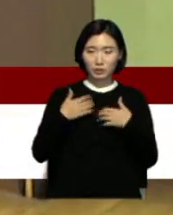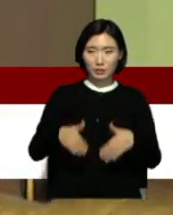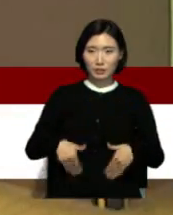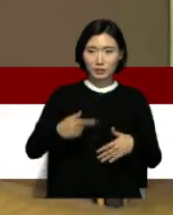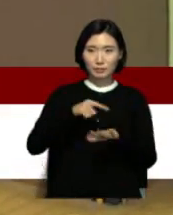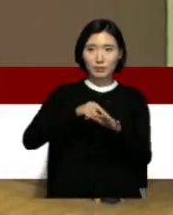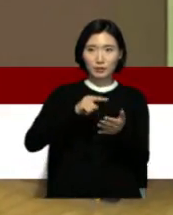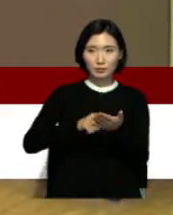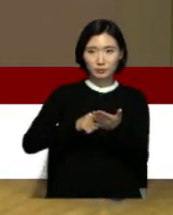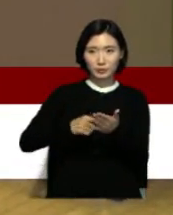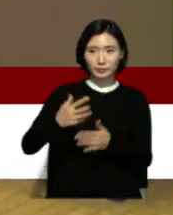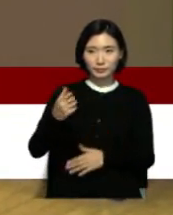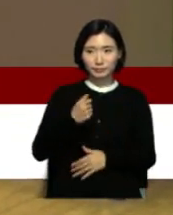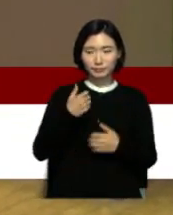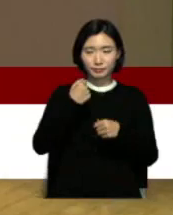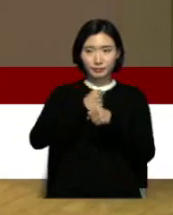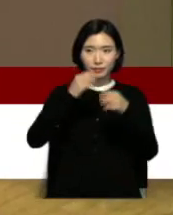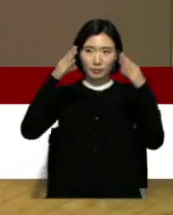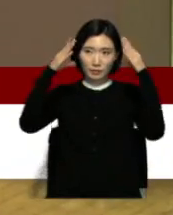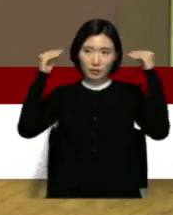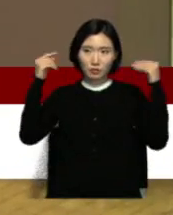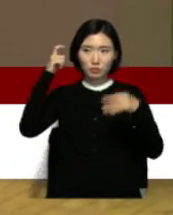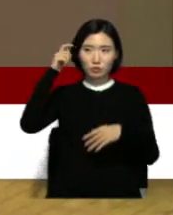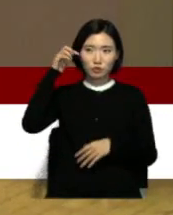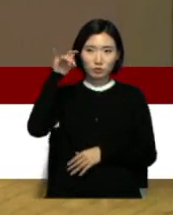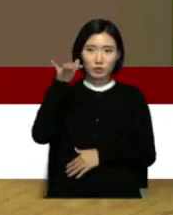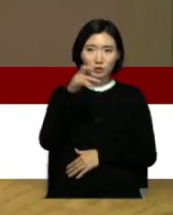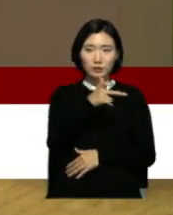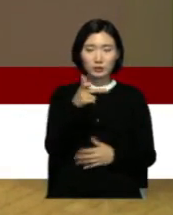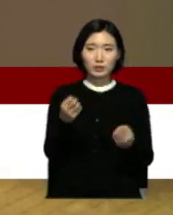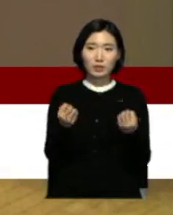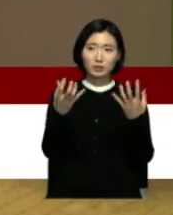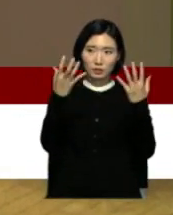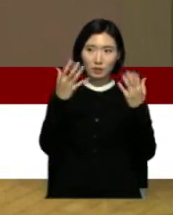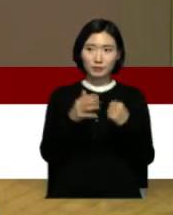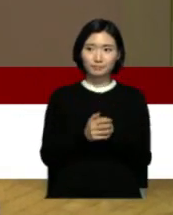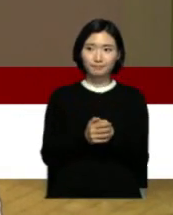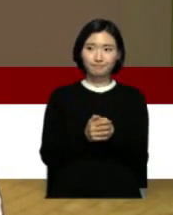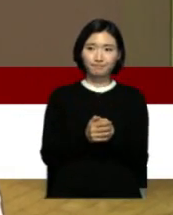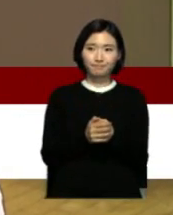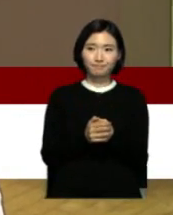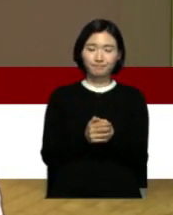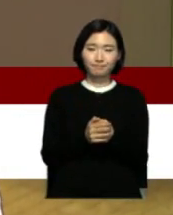만드는 거예요. 베트남에서 주사가 또 좀 큰 거예요. 그래서